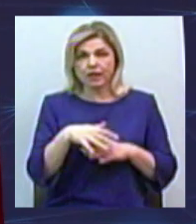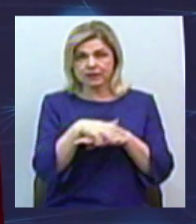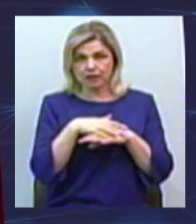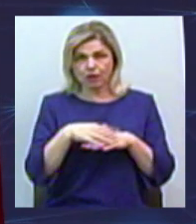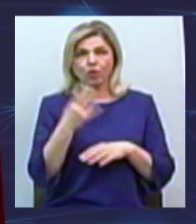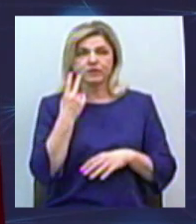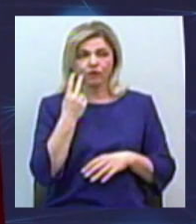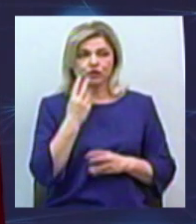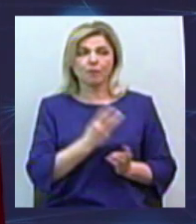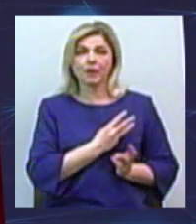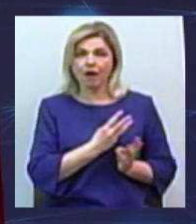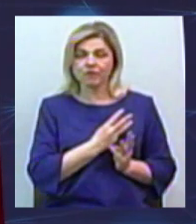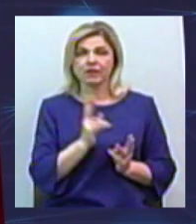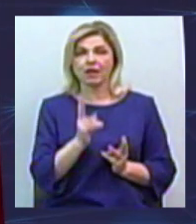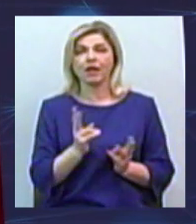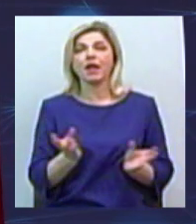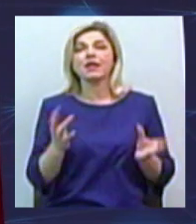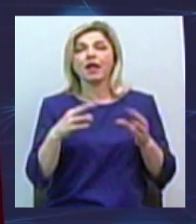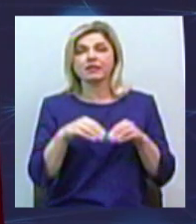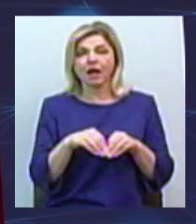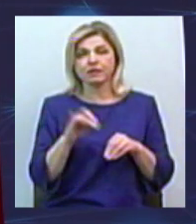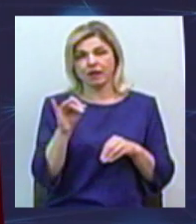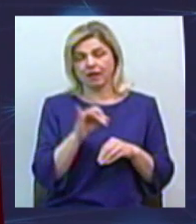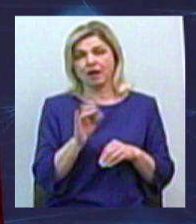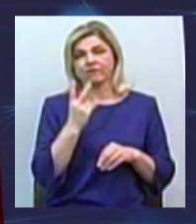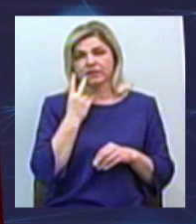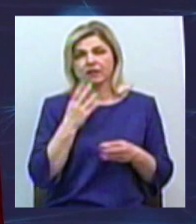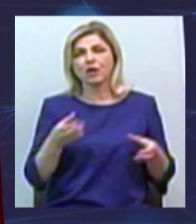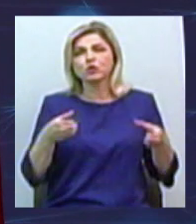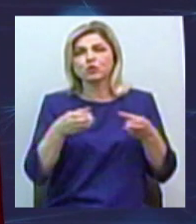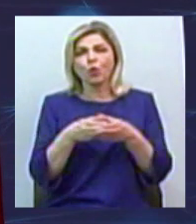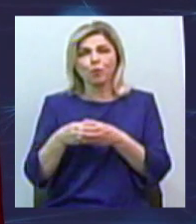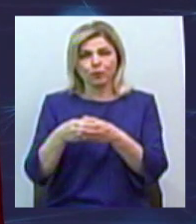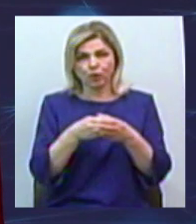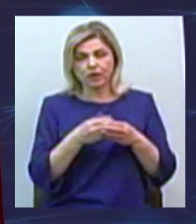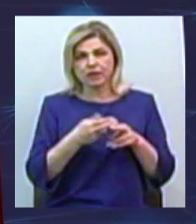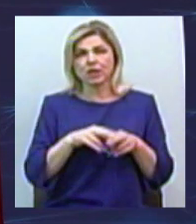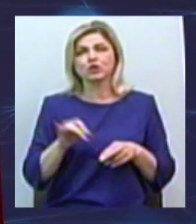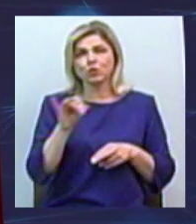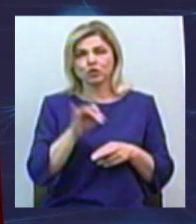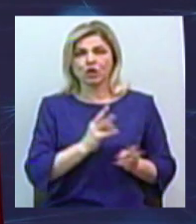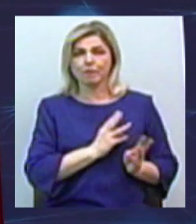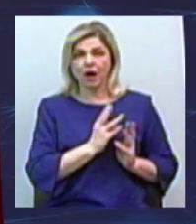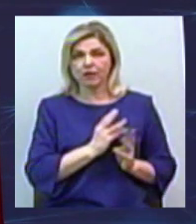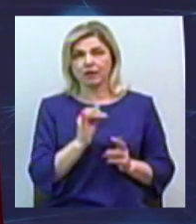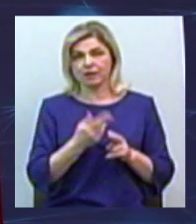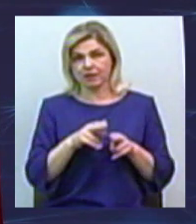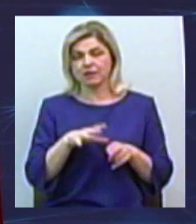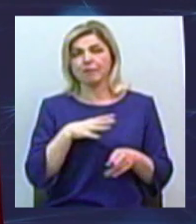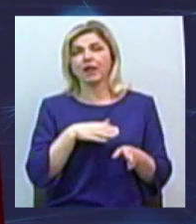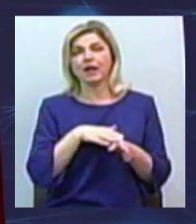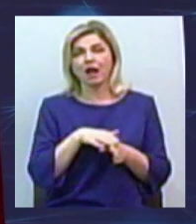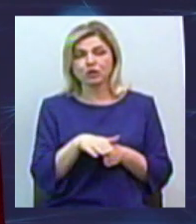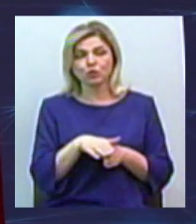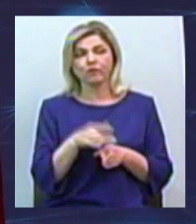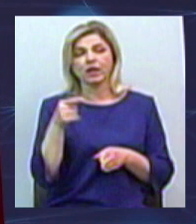прагнув до єднання і завжди прагнув до соборності. Це історичне прагнення. І, відповідно, воно було реалізовано